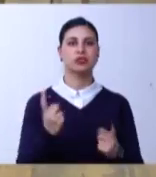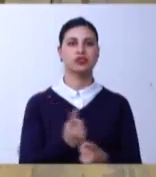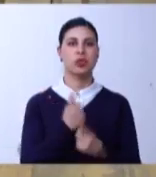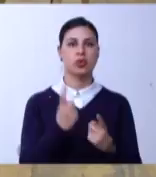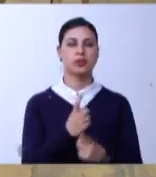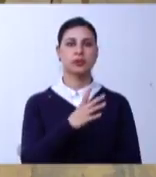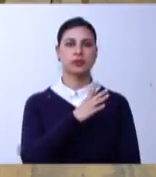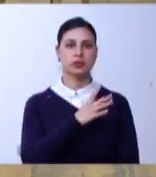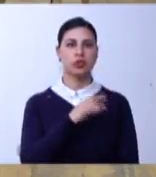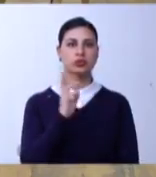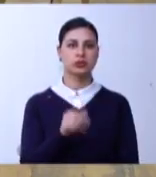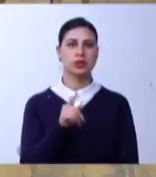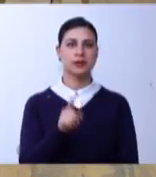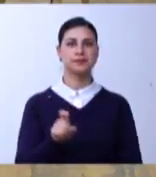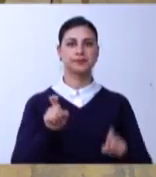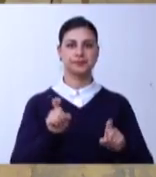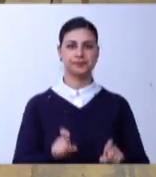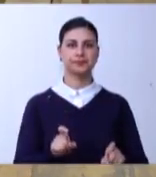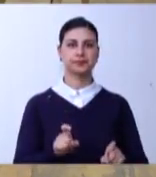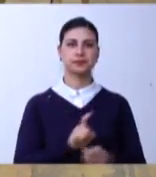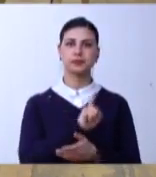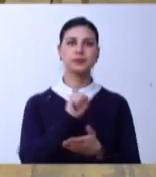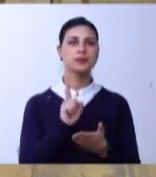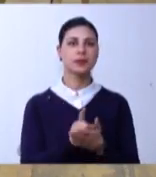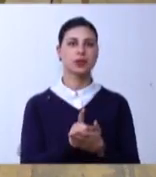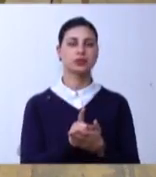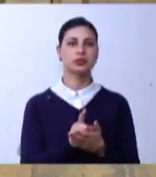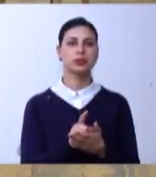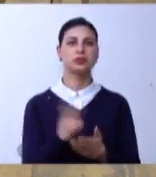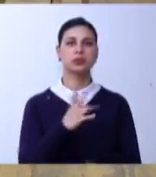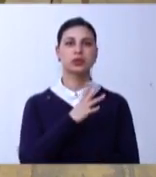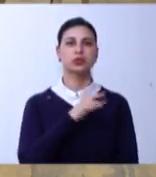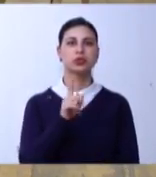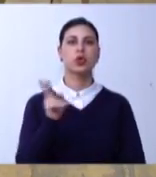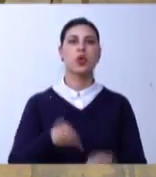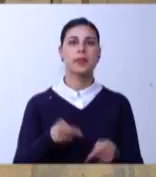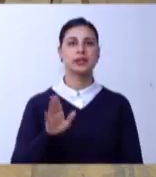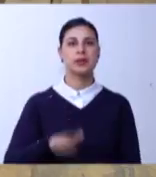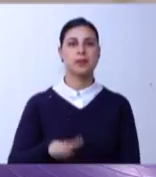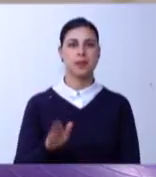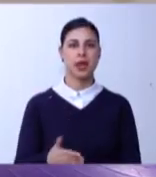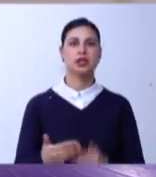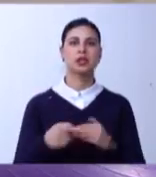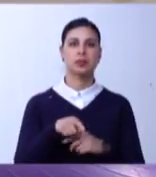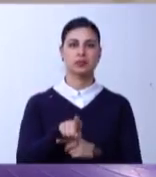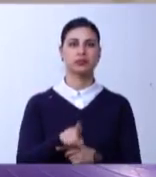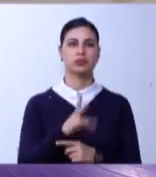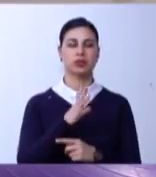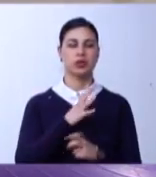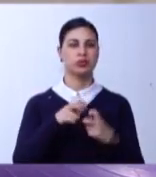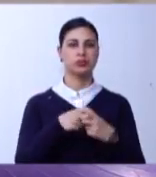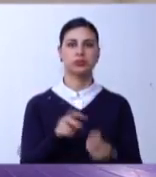რომელსაც ამოჭრით და მასზე თავსდებით აუცილებლად იმის გათვალისწინებით, რომ ოპერაციები ფეხი არის გაშლილ მდგომარეობაში